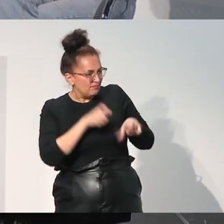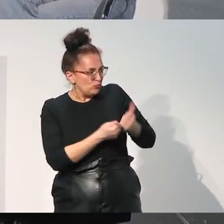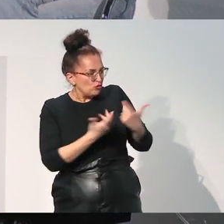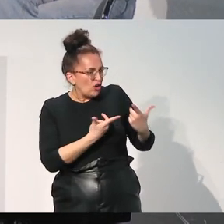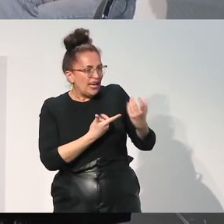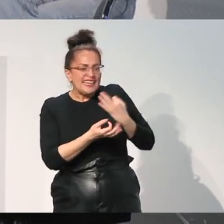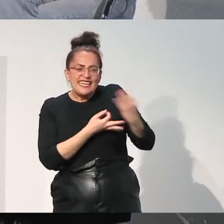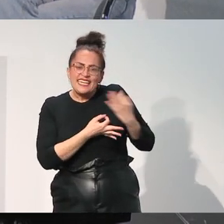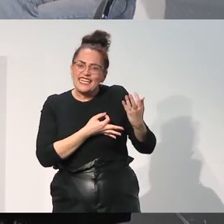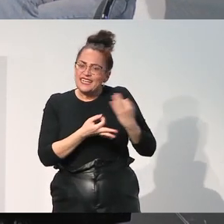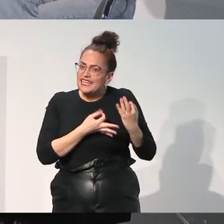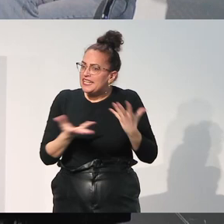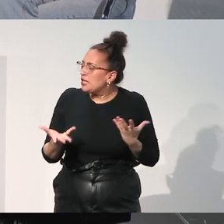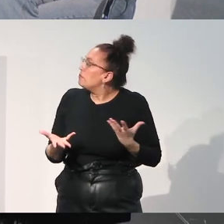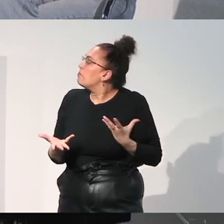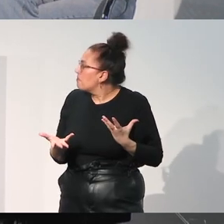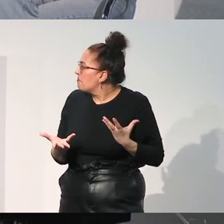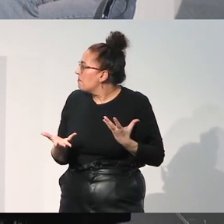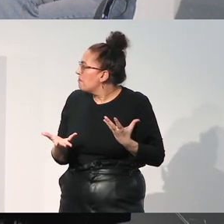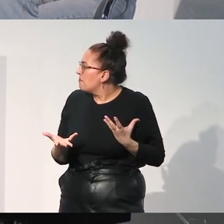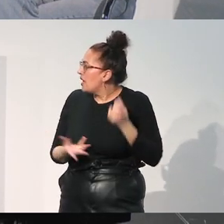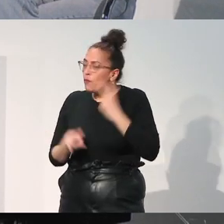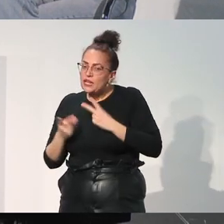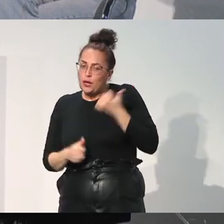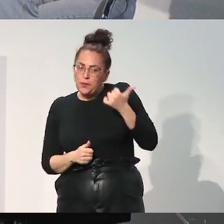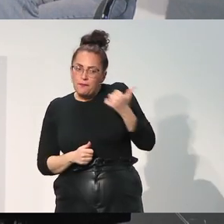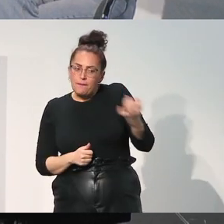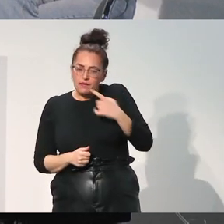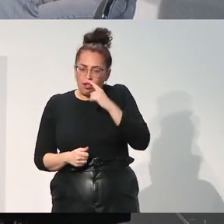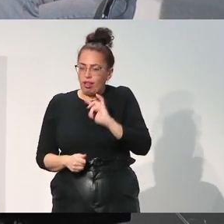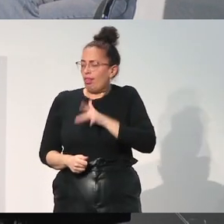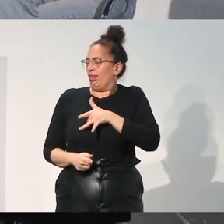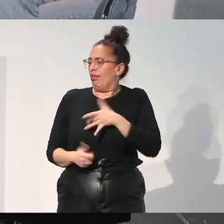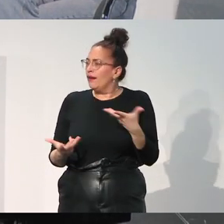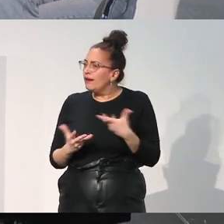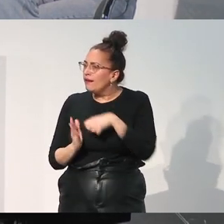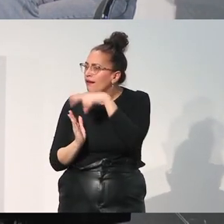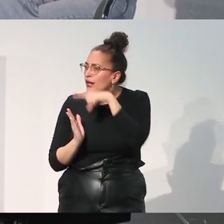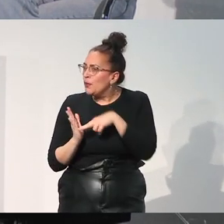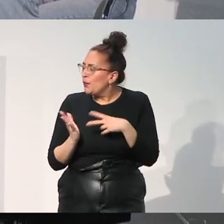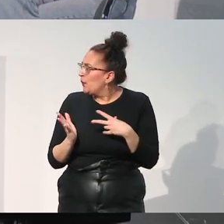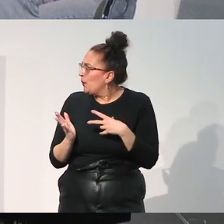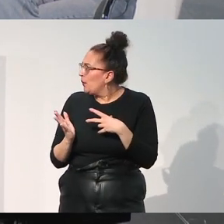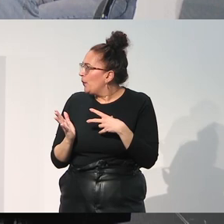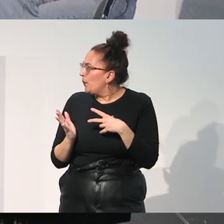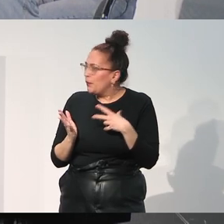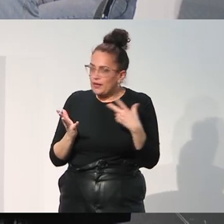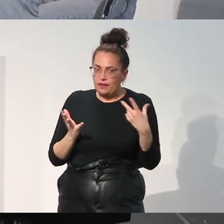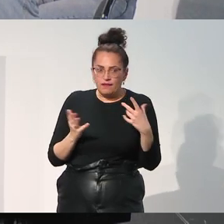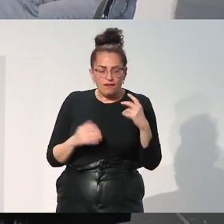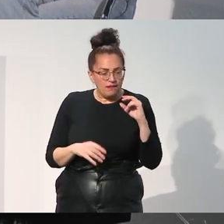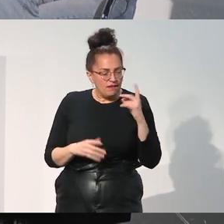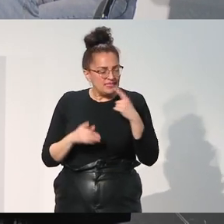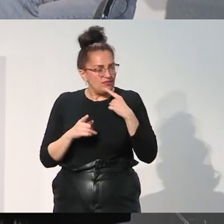certains d'entre eux, on peut vous dire ce qui les avait particulièrement touchés dans ce récit, en quoi ça pouvait aussi faire écho à